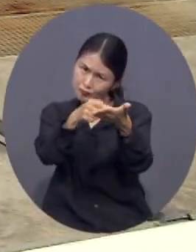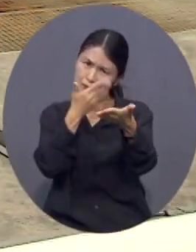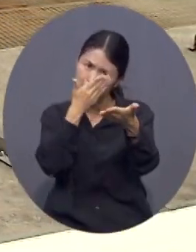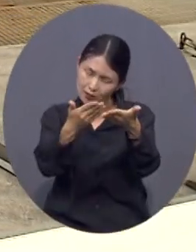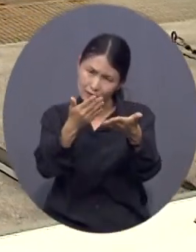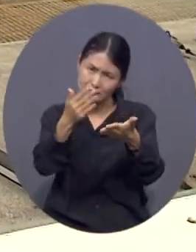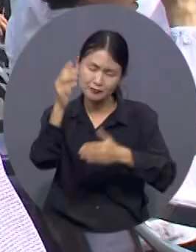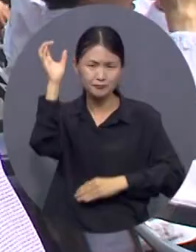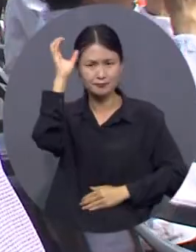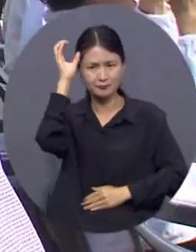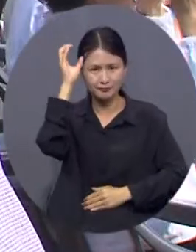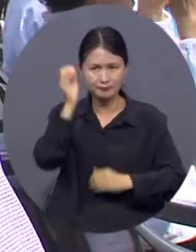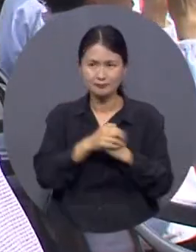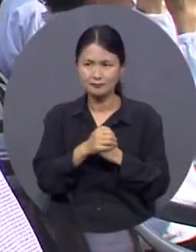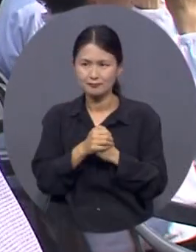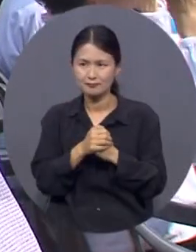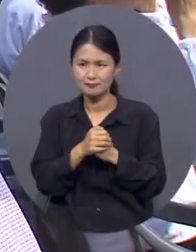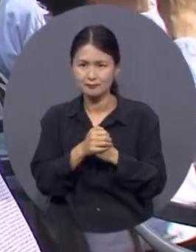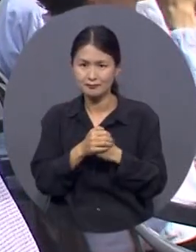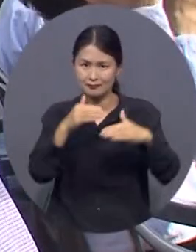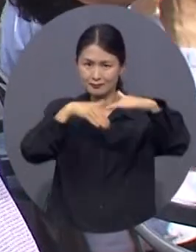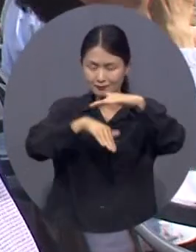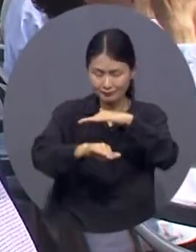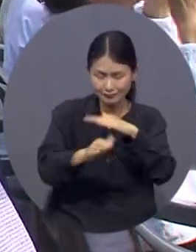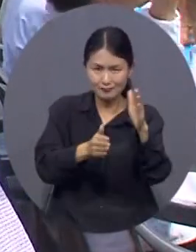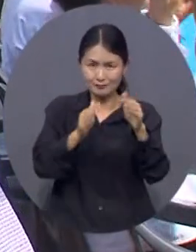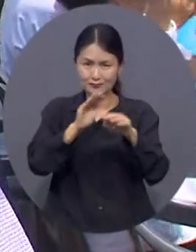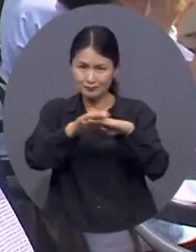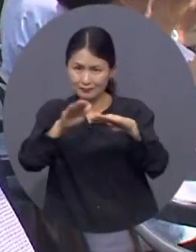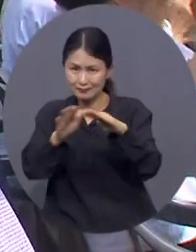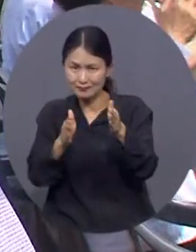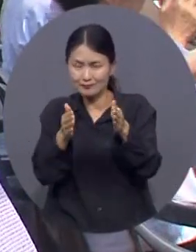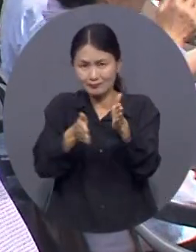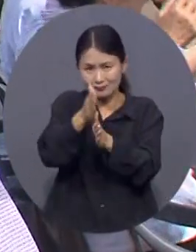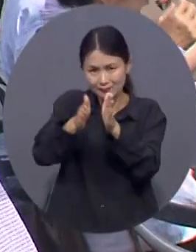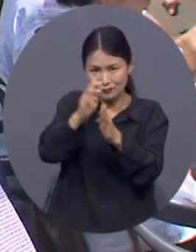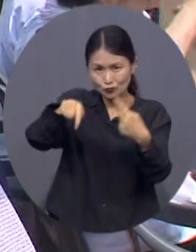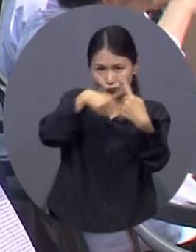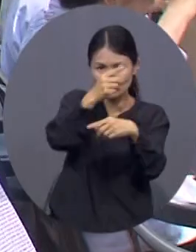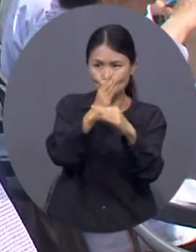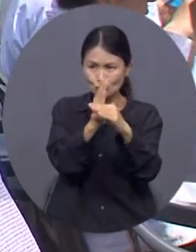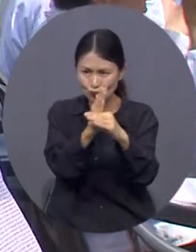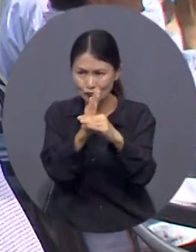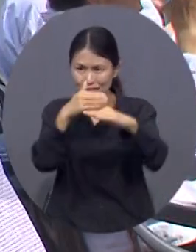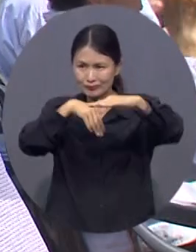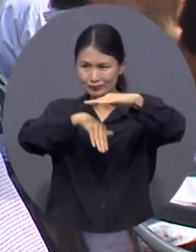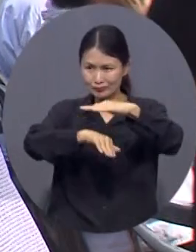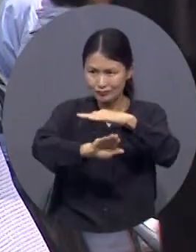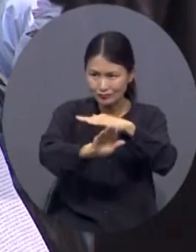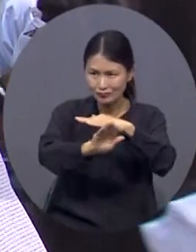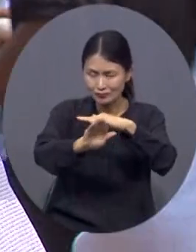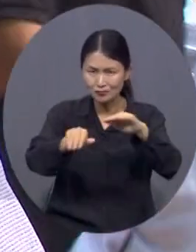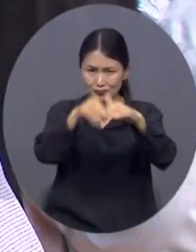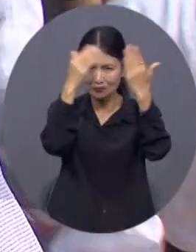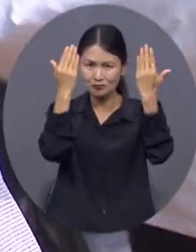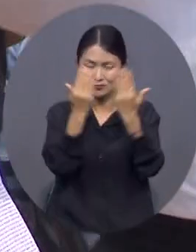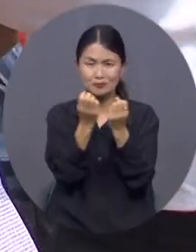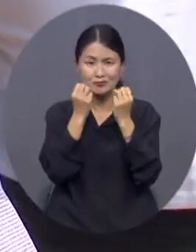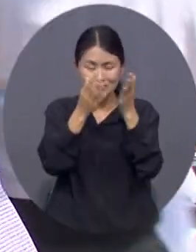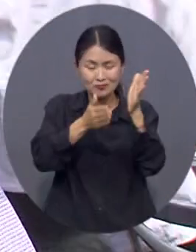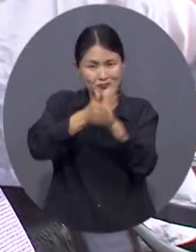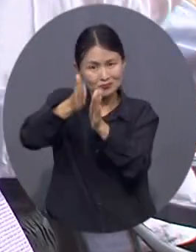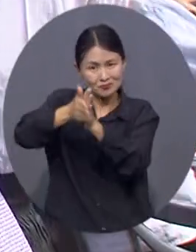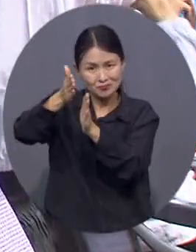추진될지 주목됩니다. 기존 하수처리 시설을 운영을 하면서 그 지하로 저희 그 신설